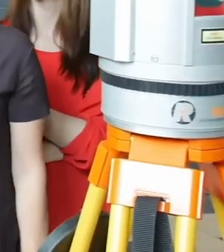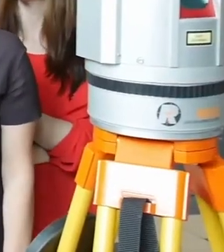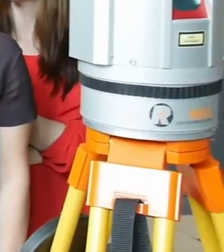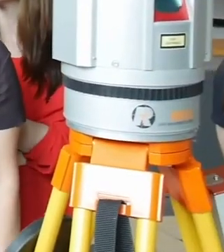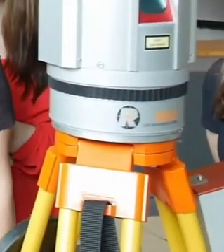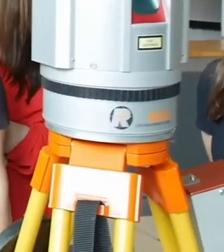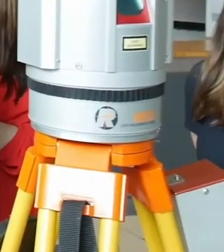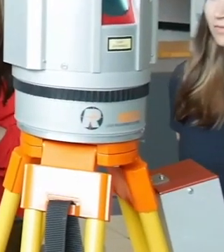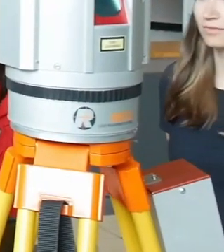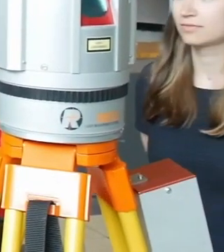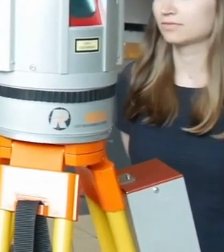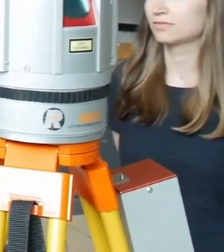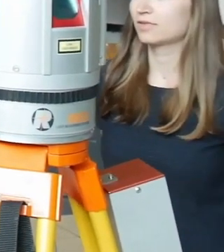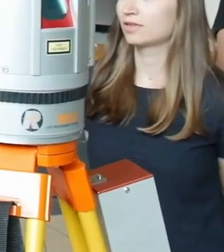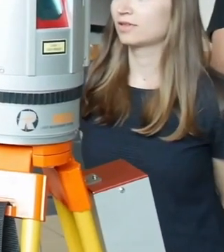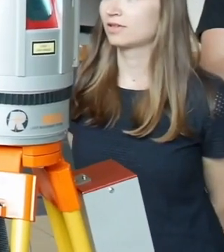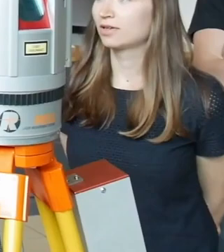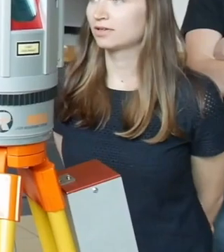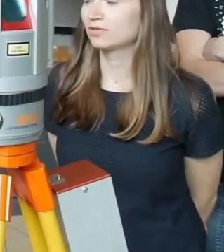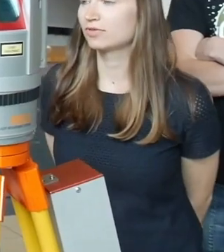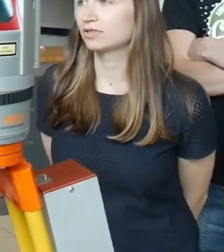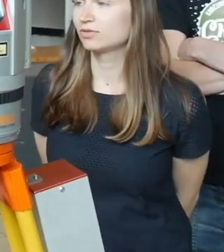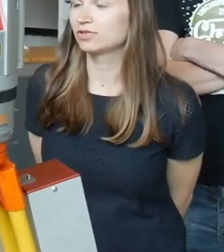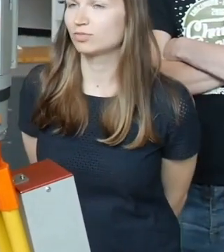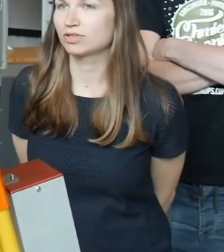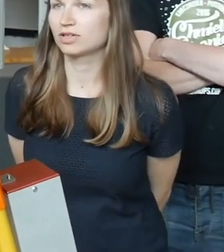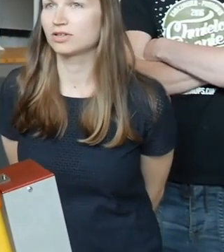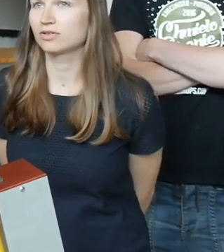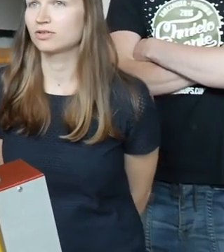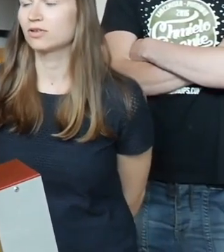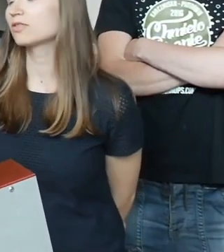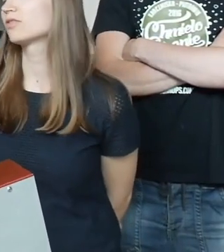say, and there's a lot of